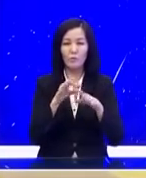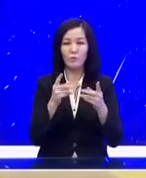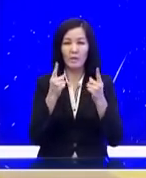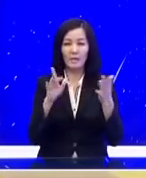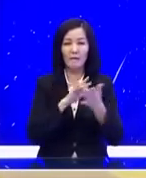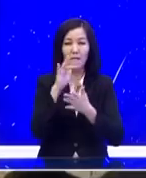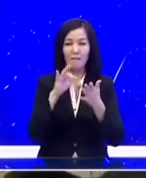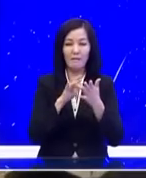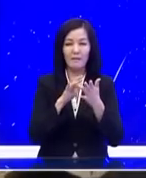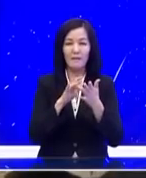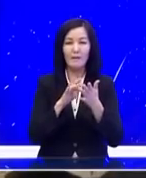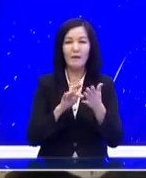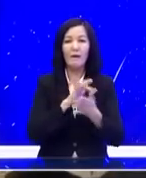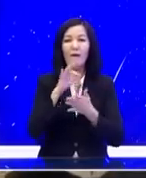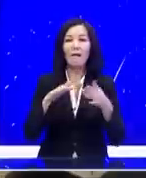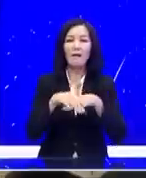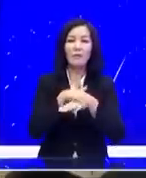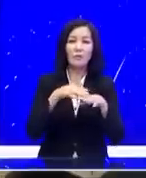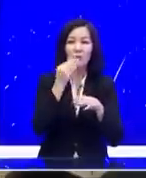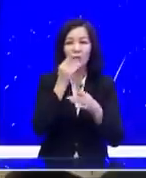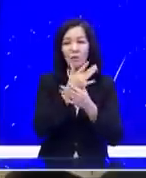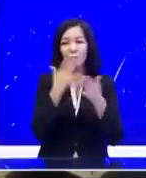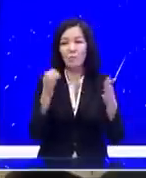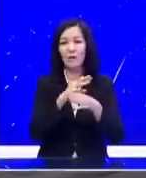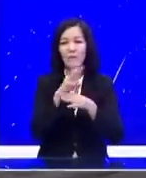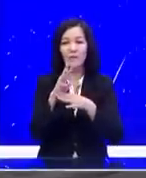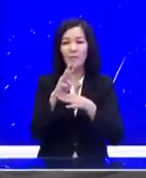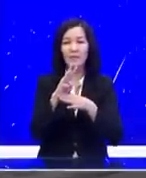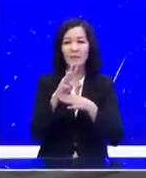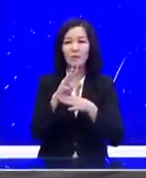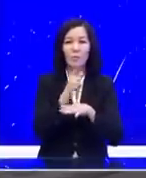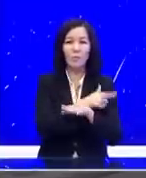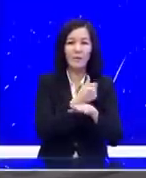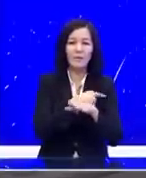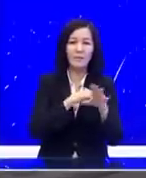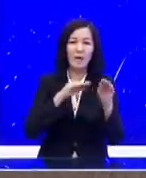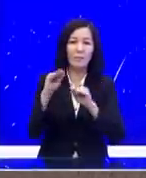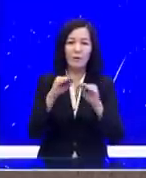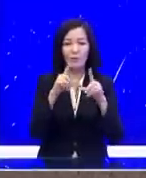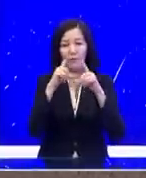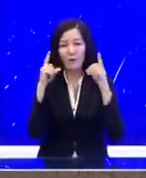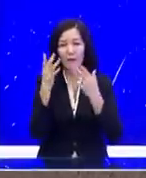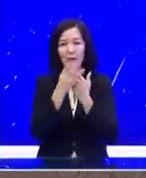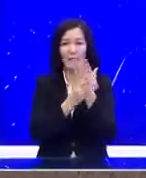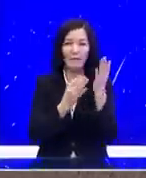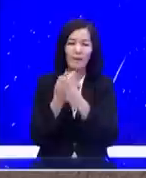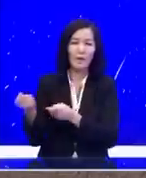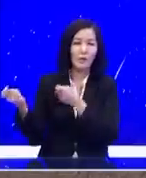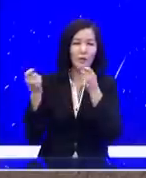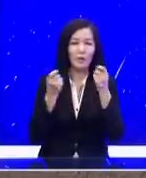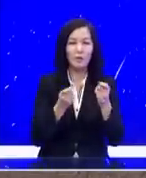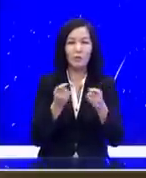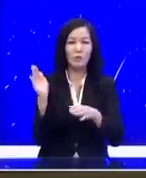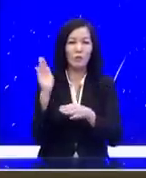қалаларда. Қала тұрғындарын азық-түлікпен қамтамасыз ету, медициналық құралдарды жеткізу және қосымша аурухана